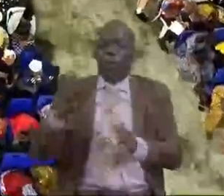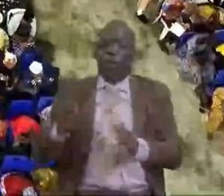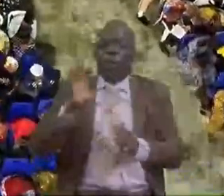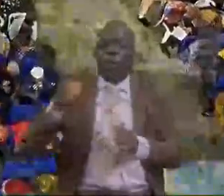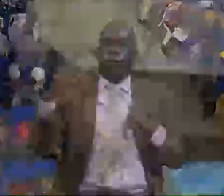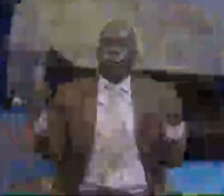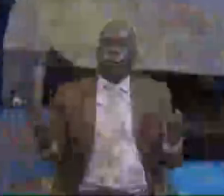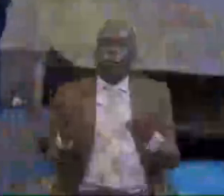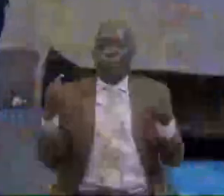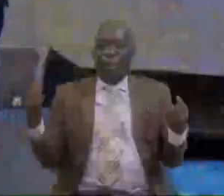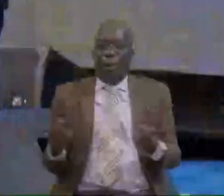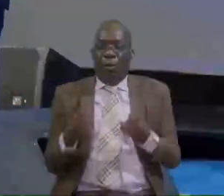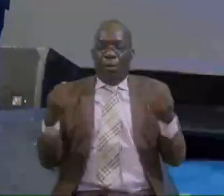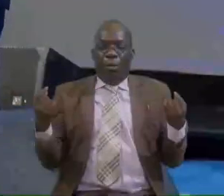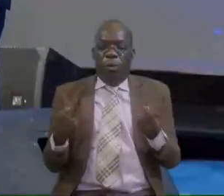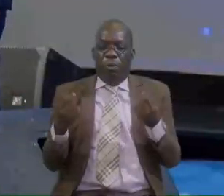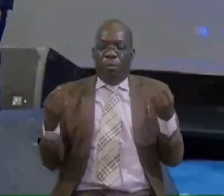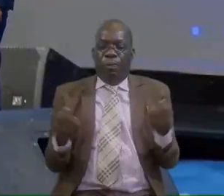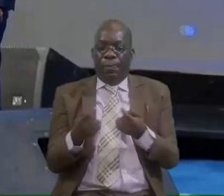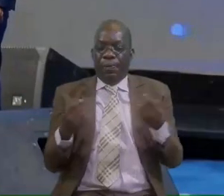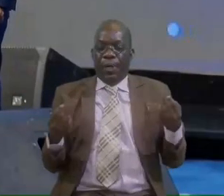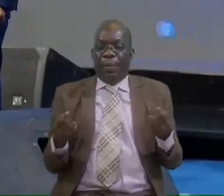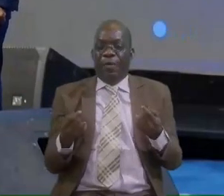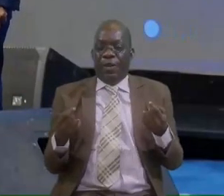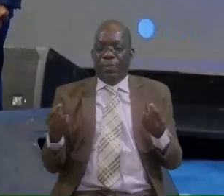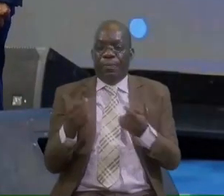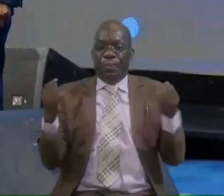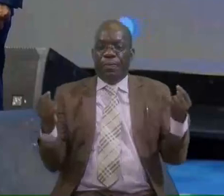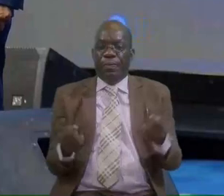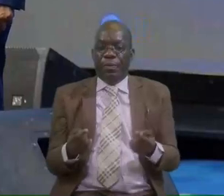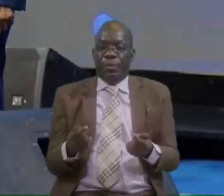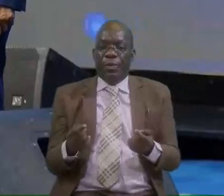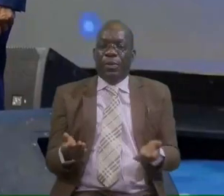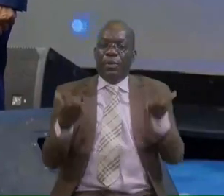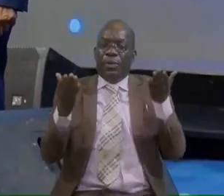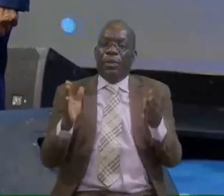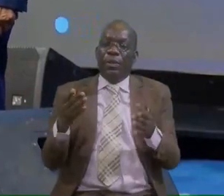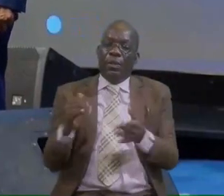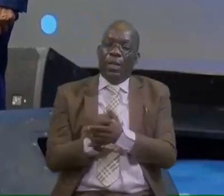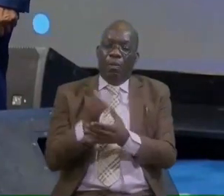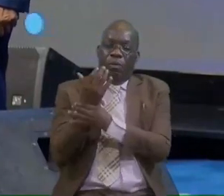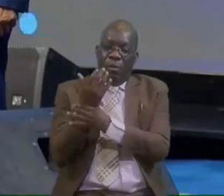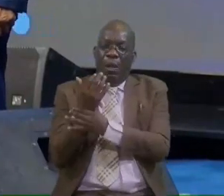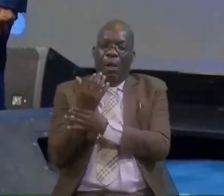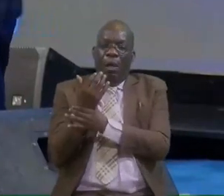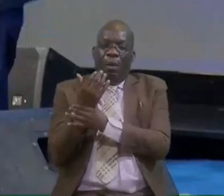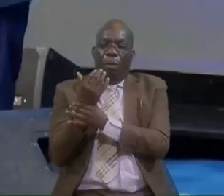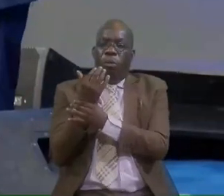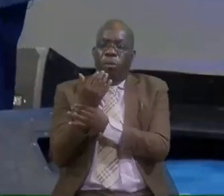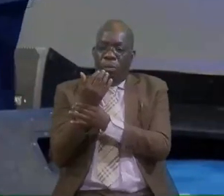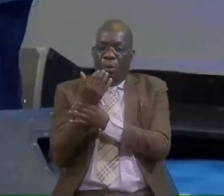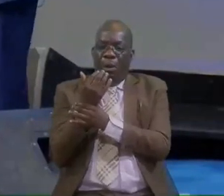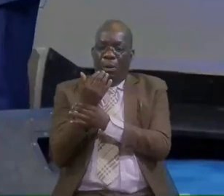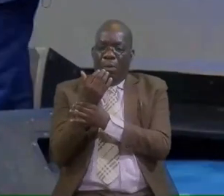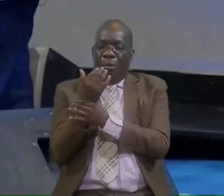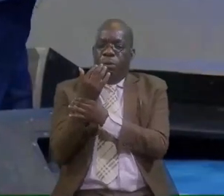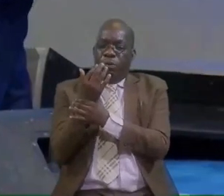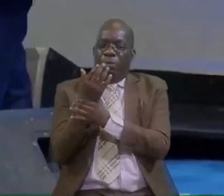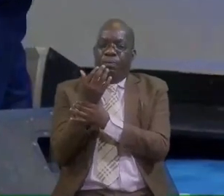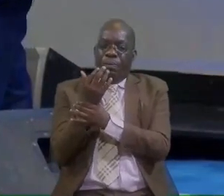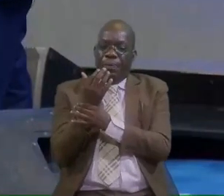tes péchés, n'importe où tu es. Lève simplement ta main, que Jésus-Christ voit là-bas, que